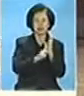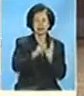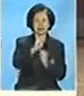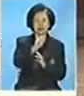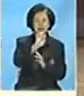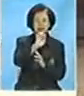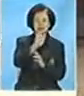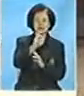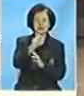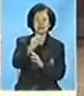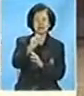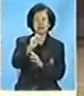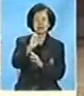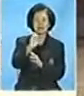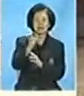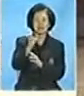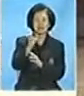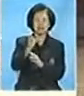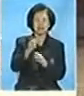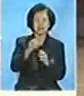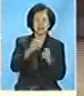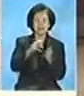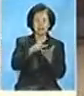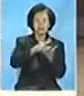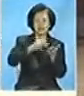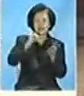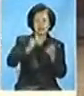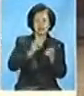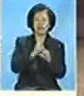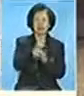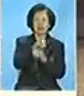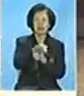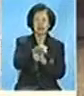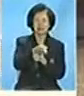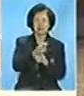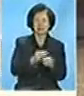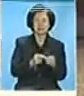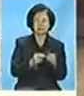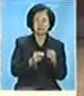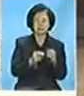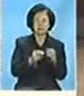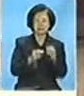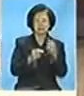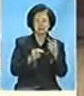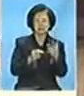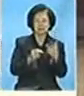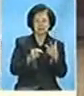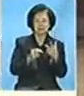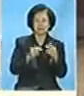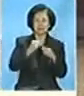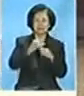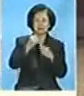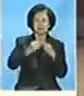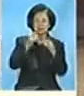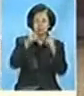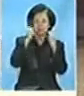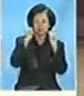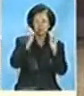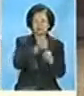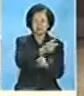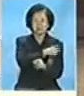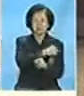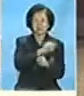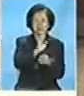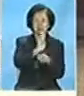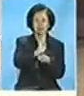ติศาสตร์นะครับจากมหาวิทยาลัยรามคำแหงและจบบริหารธุรกิจจากมหาวิทยาลัยสุโขทัยธรรมาธิ